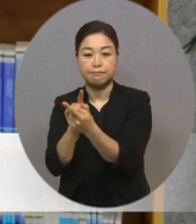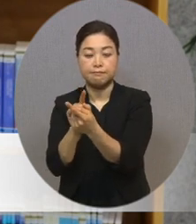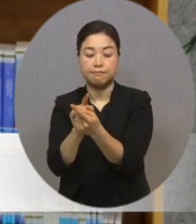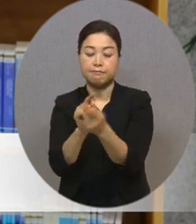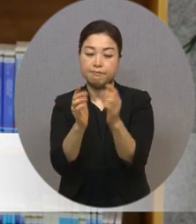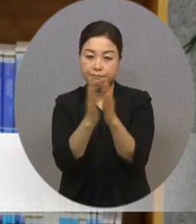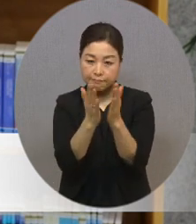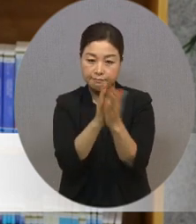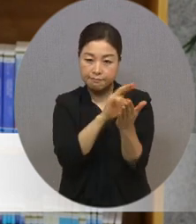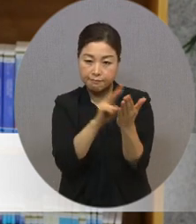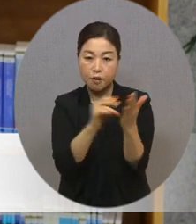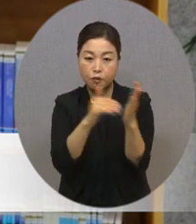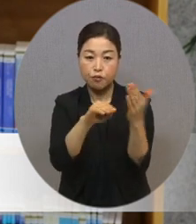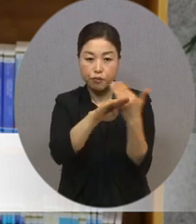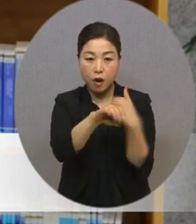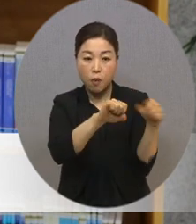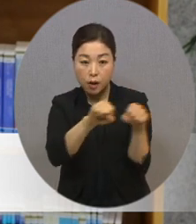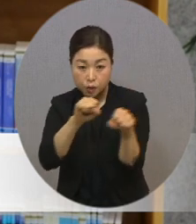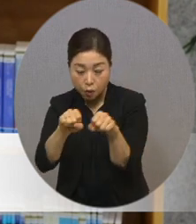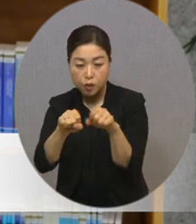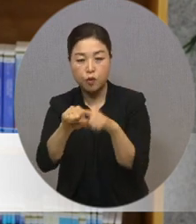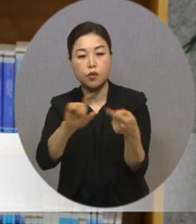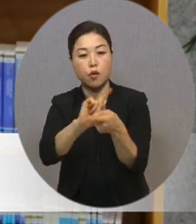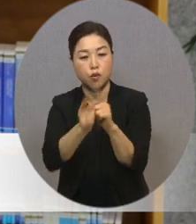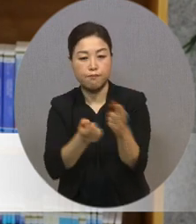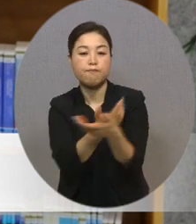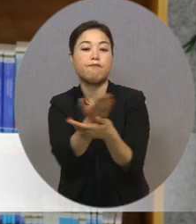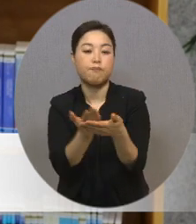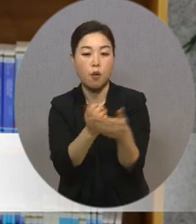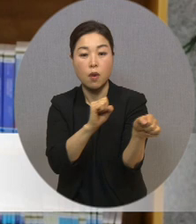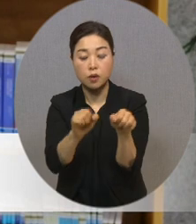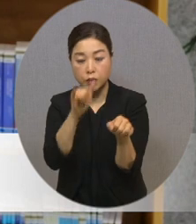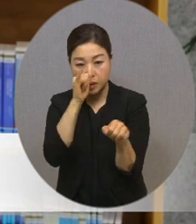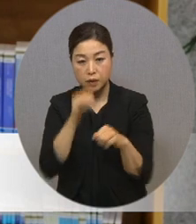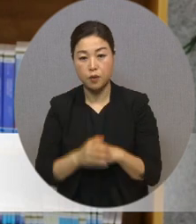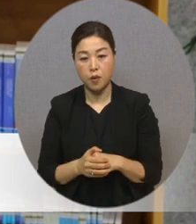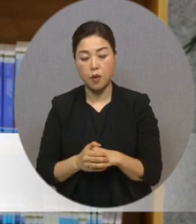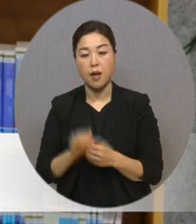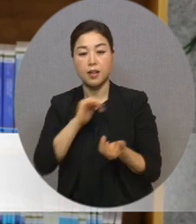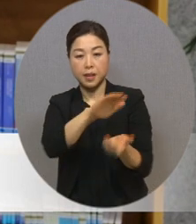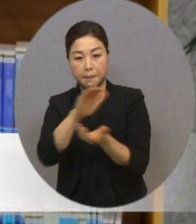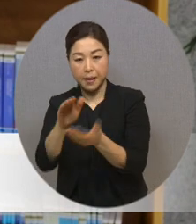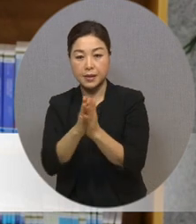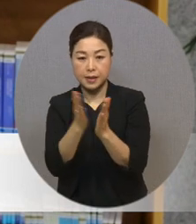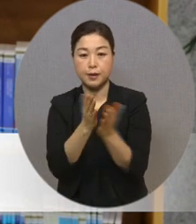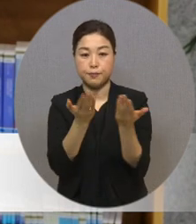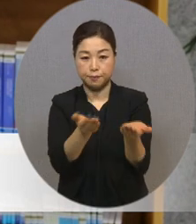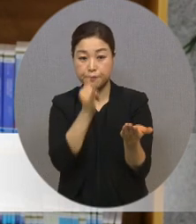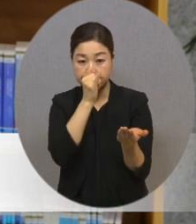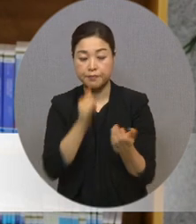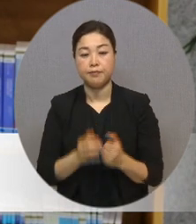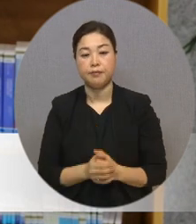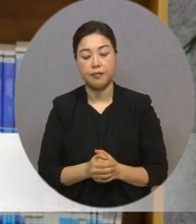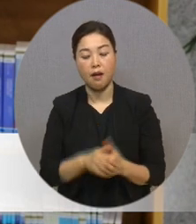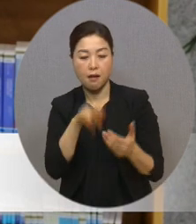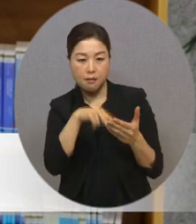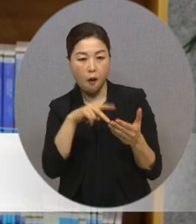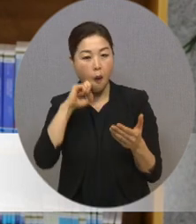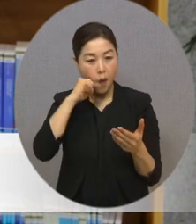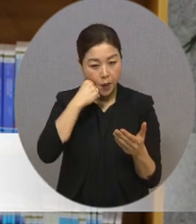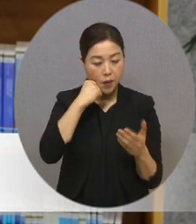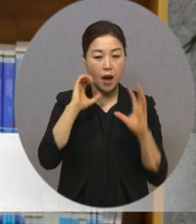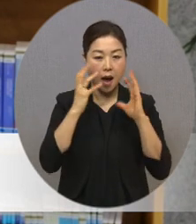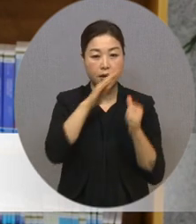독후 활동과 공예 프로그램을 한다든지 또 택배로 책을 배달해 준다든지 독서 취약 아동들에게 직접